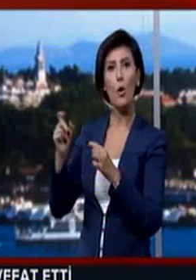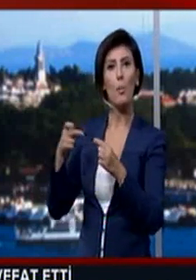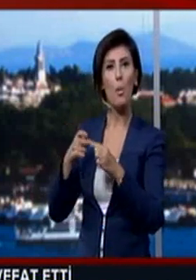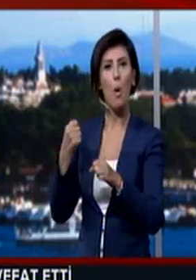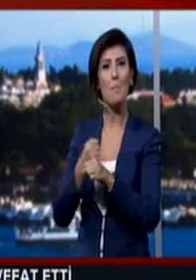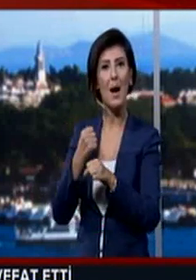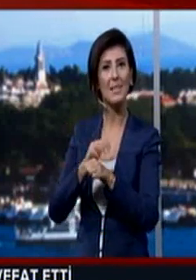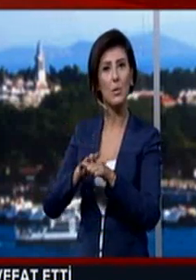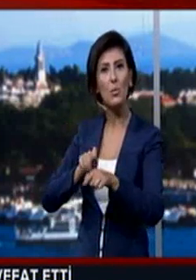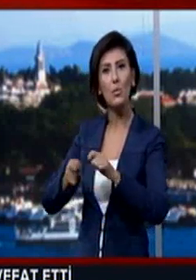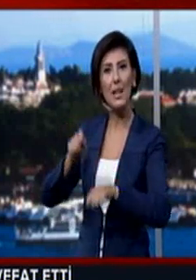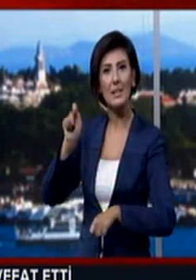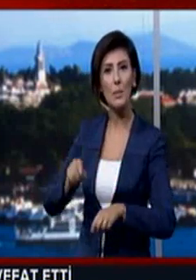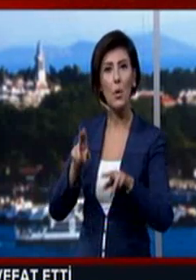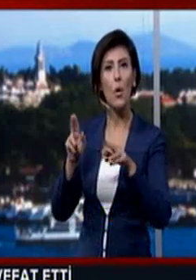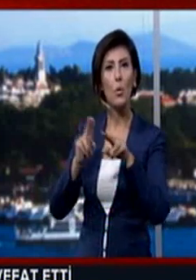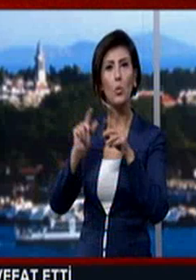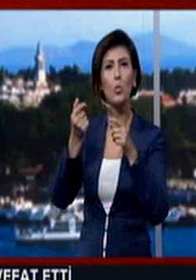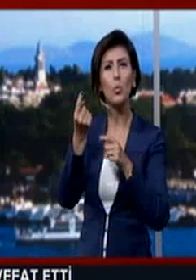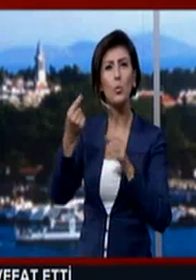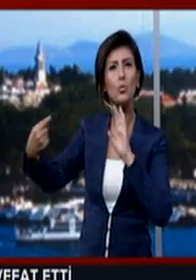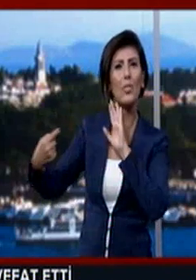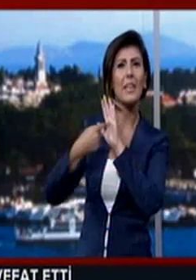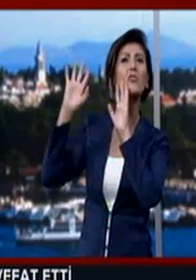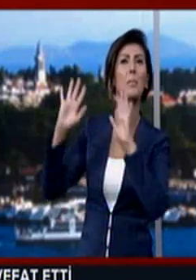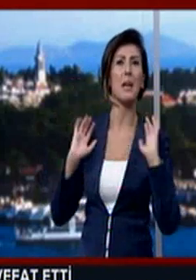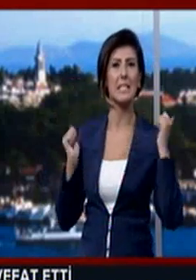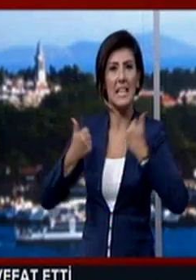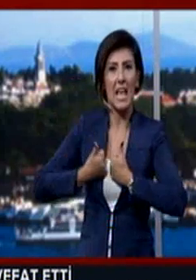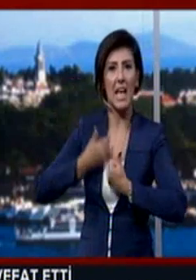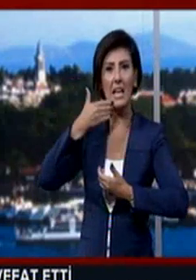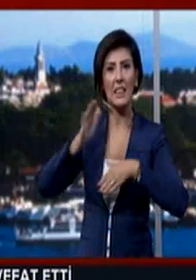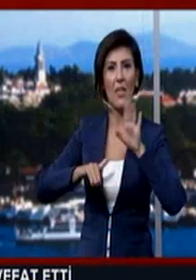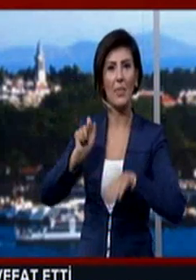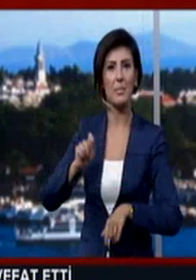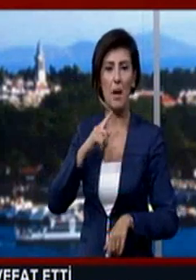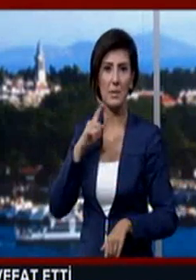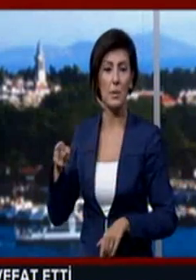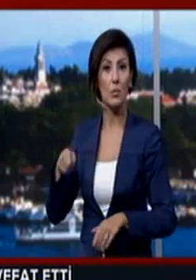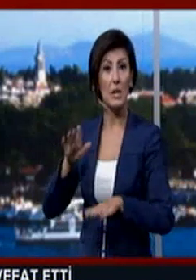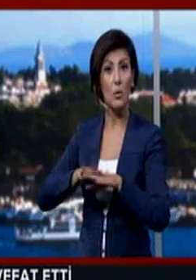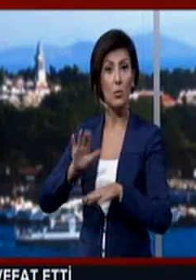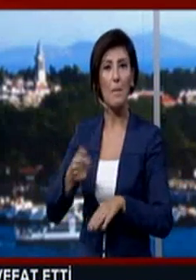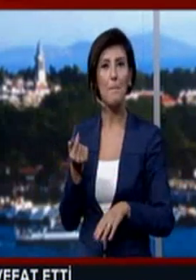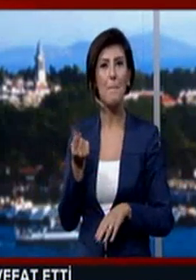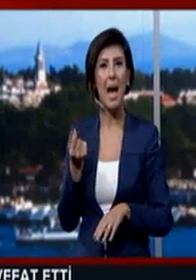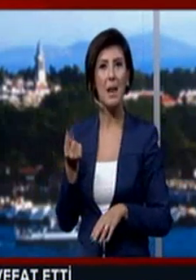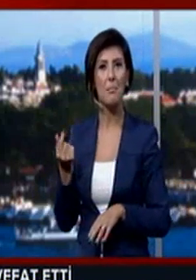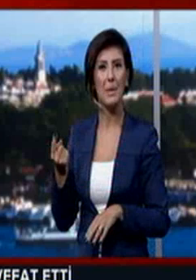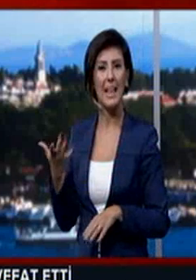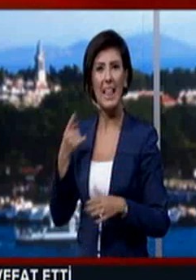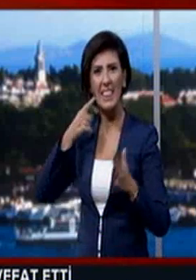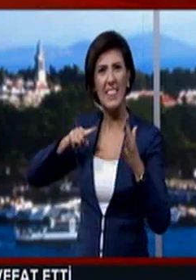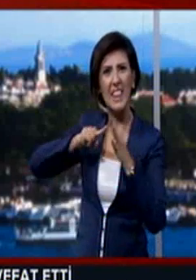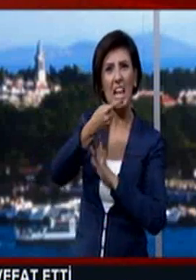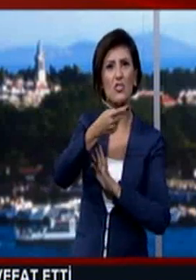bor madeni kullanılarak yapılan kurşun geçirmez yeleklerin tanıtımına katıldı. Burada kullandığımız mermilerde genelde yine delici